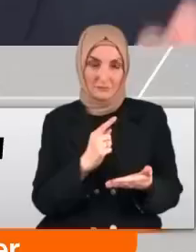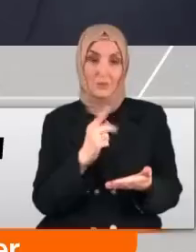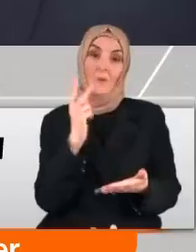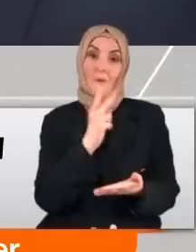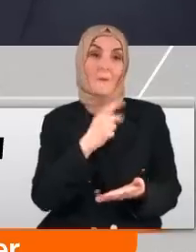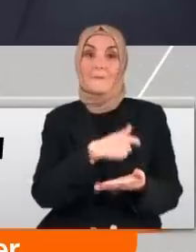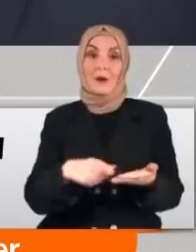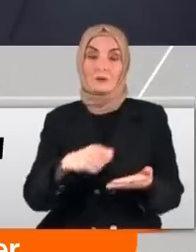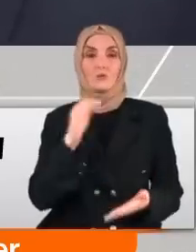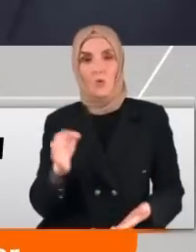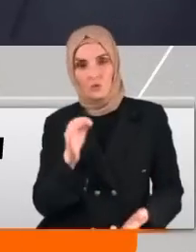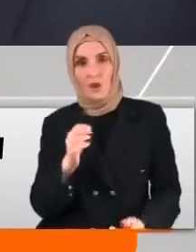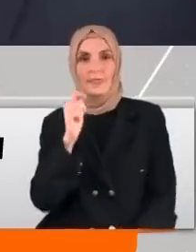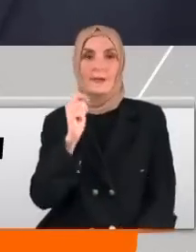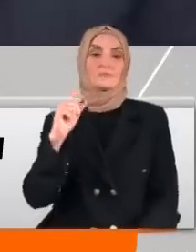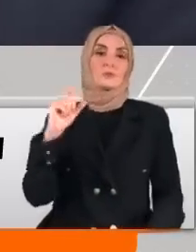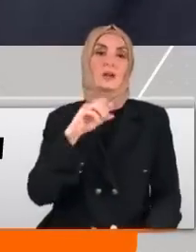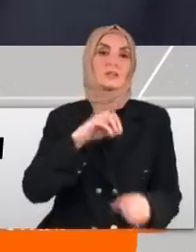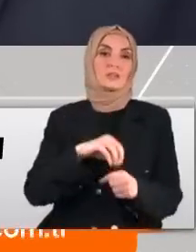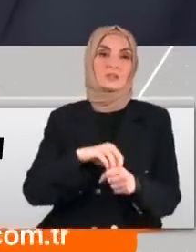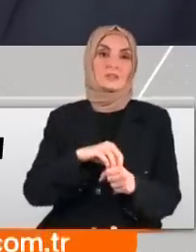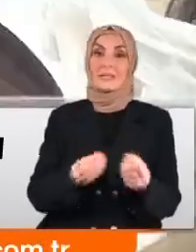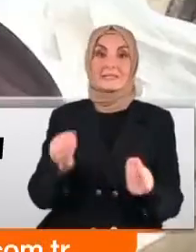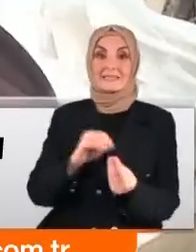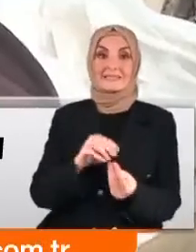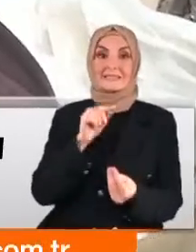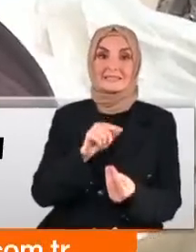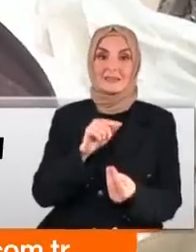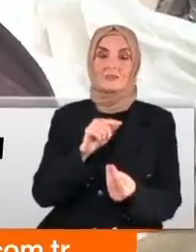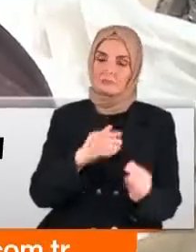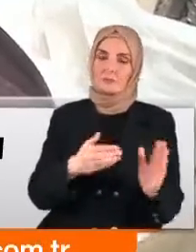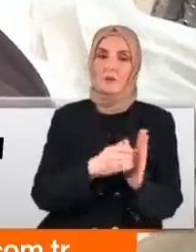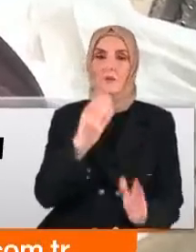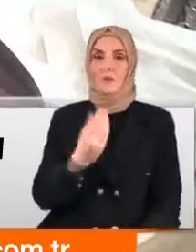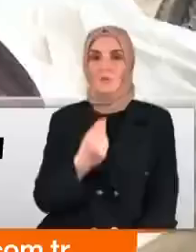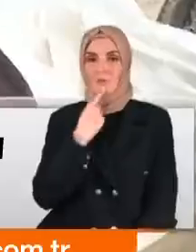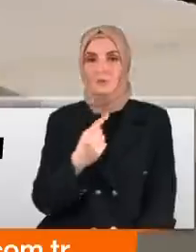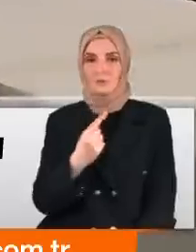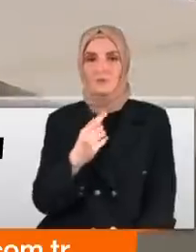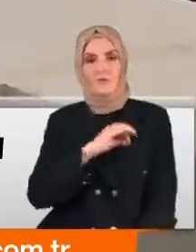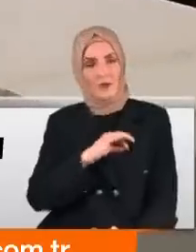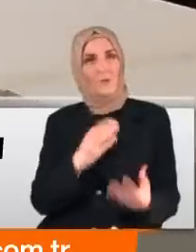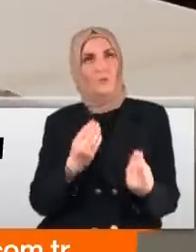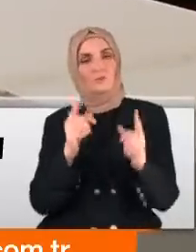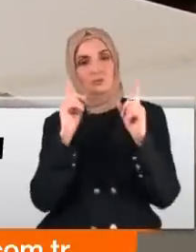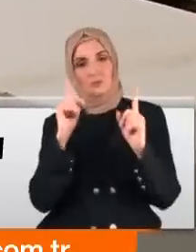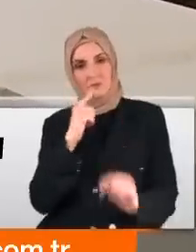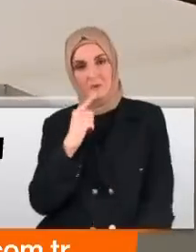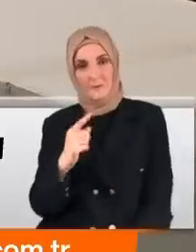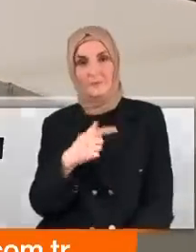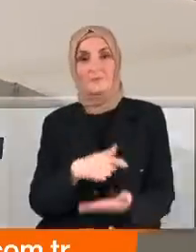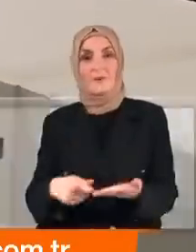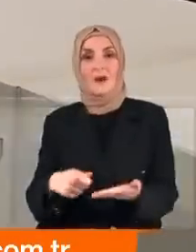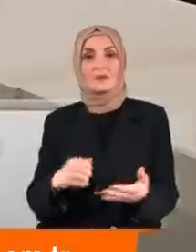Ocak'ta ve Temmuz'da yapılan bütün zamlarda kullanılacak. Emekliler için tabii ki çok faydalı olur inşallah. Maaşı henüz